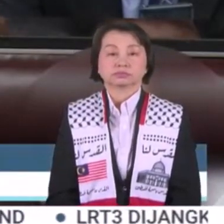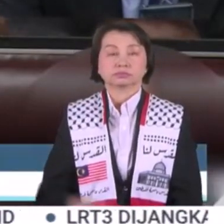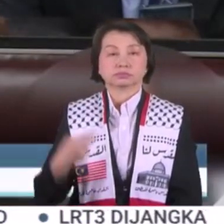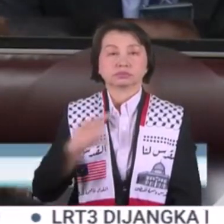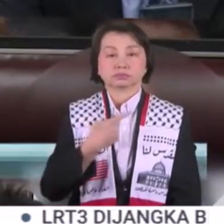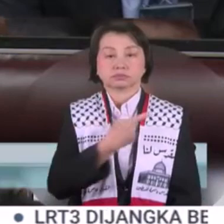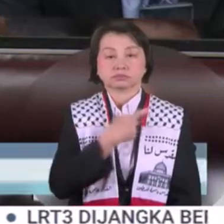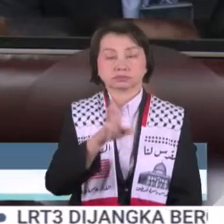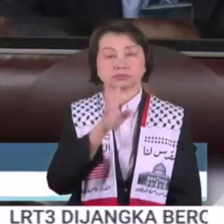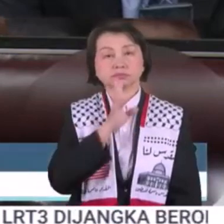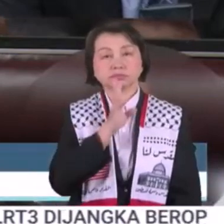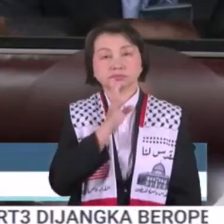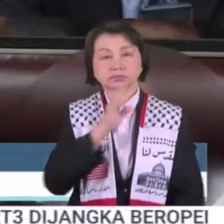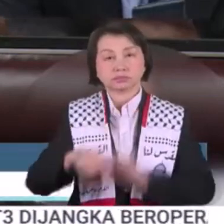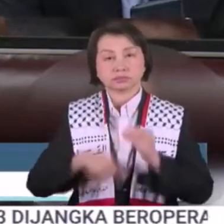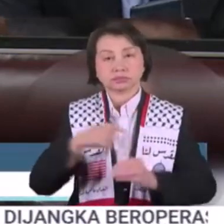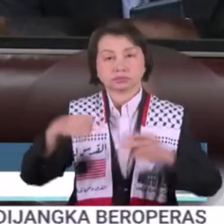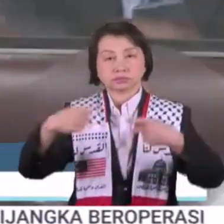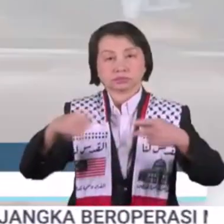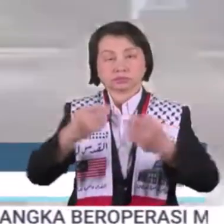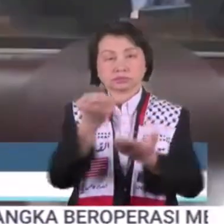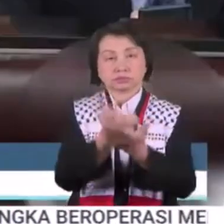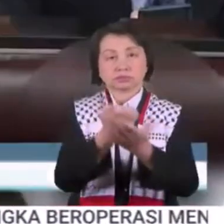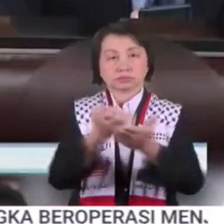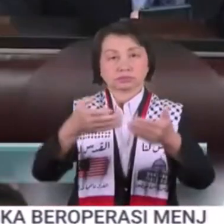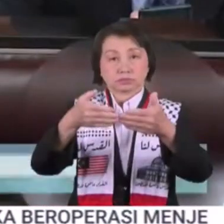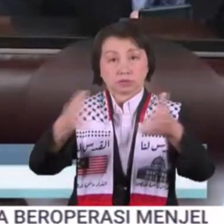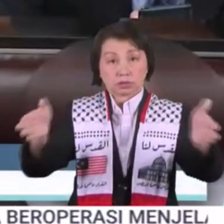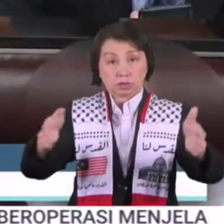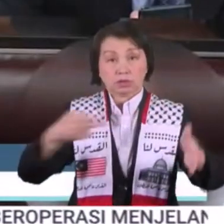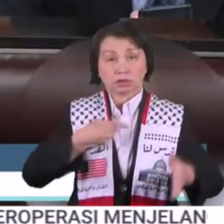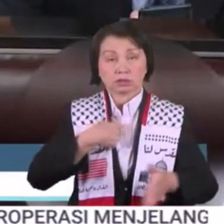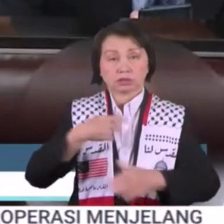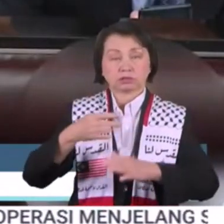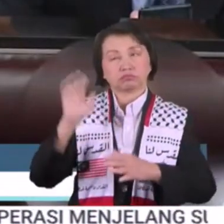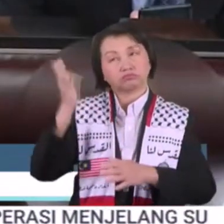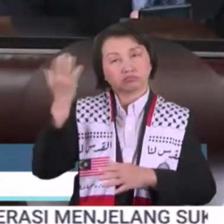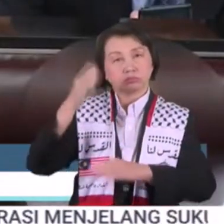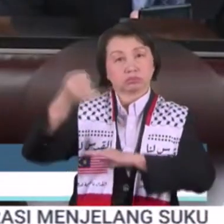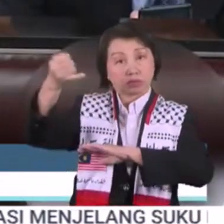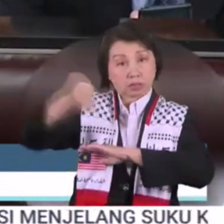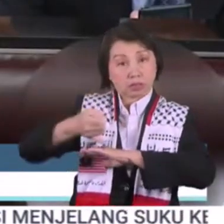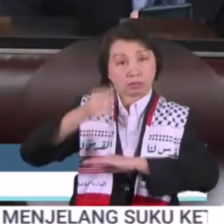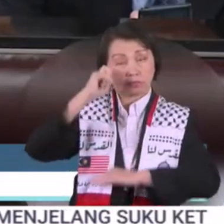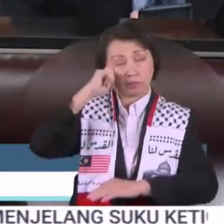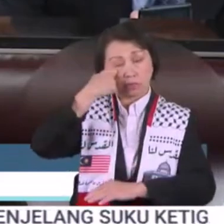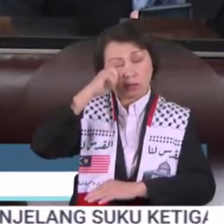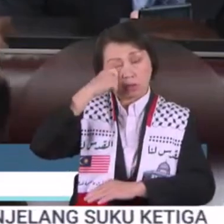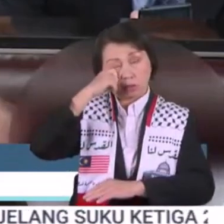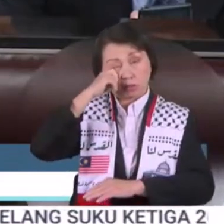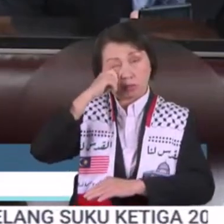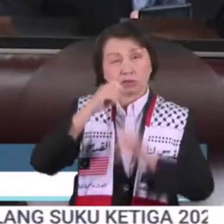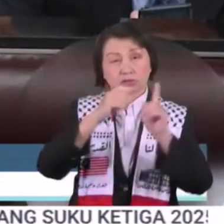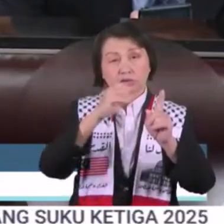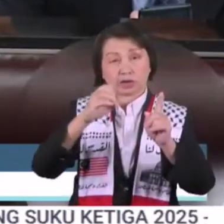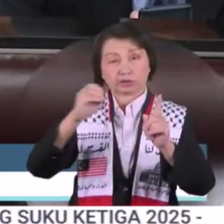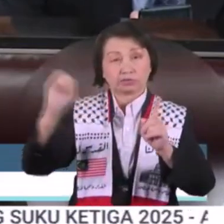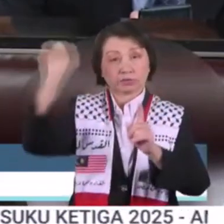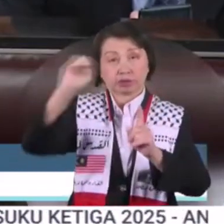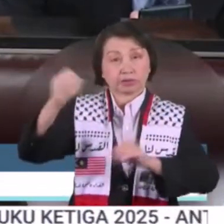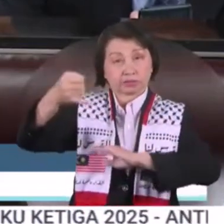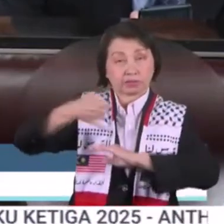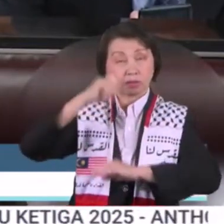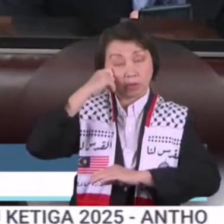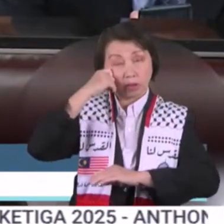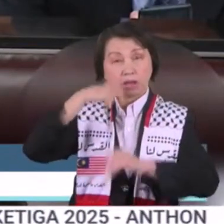Kita bercakap berkenaan dengan pasaran ekonomi terbuka. Satu ketika kita import bawang. Kita import bawang 100%. Dan